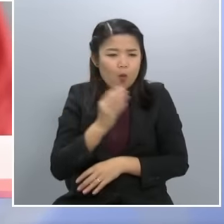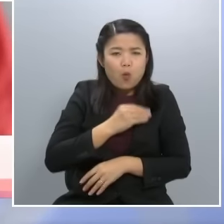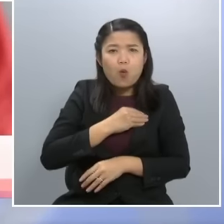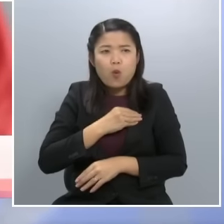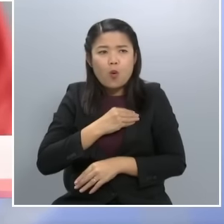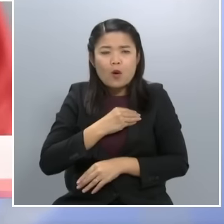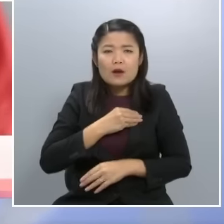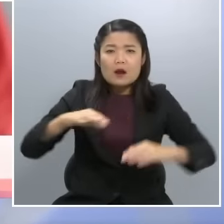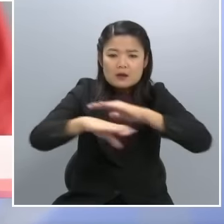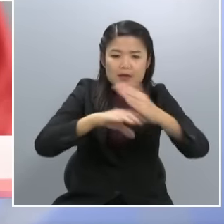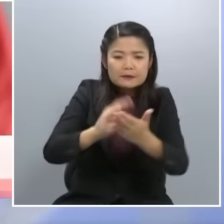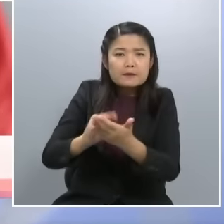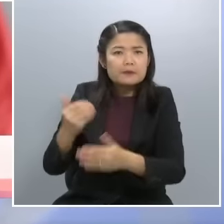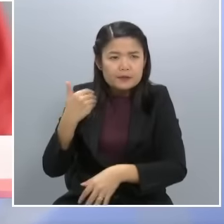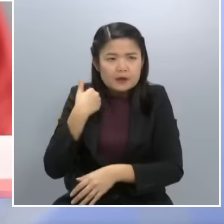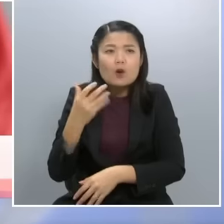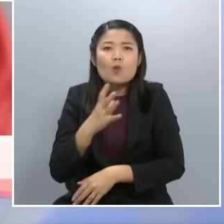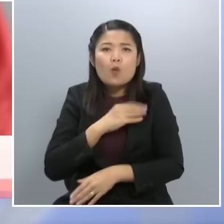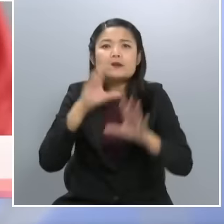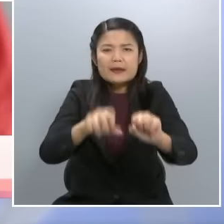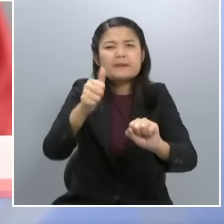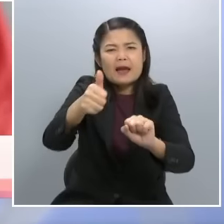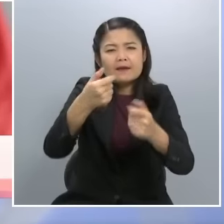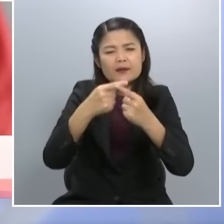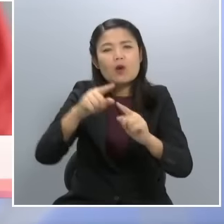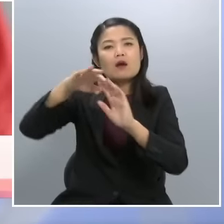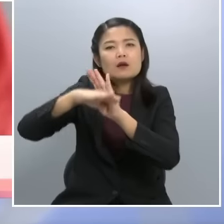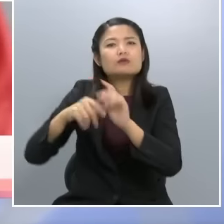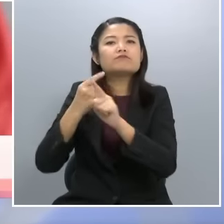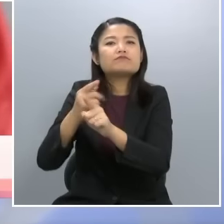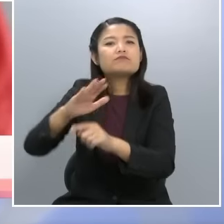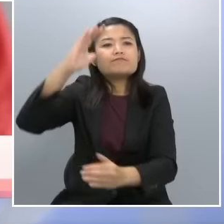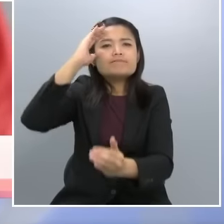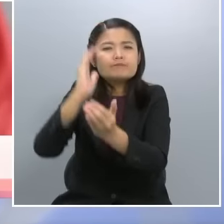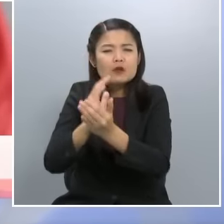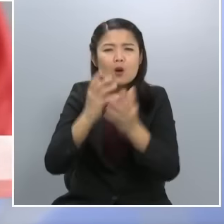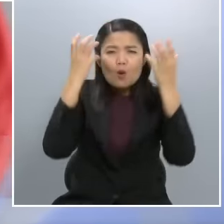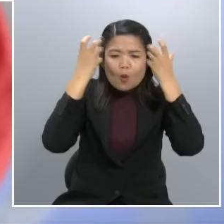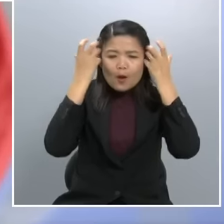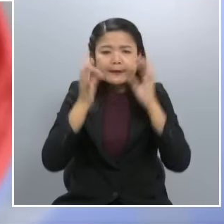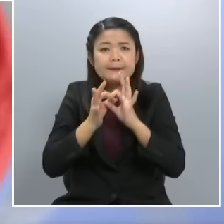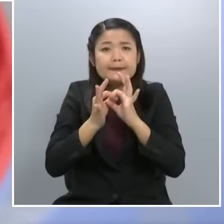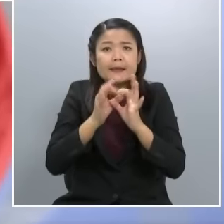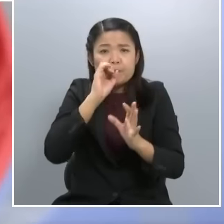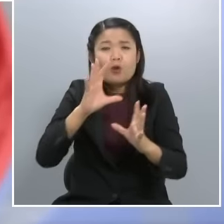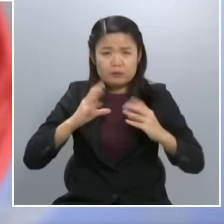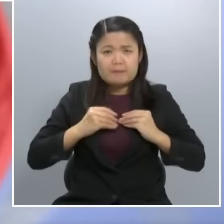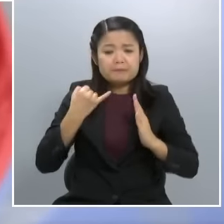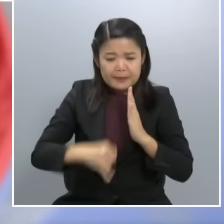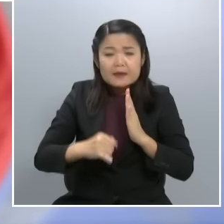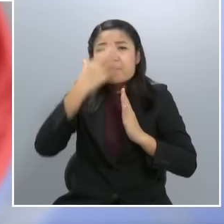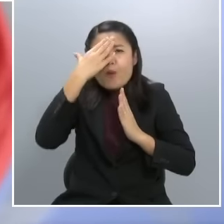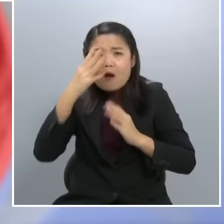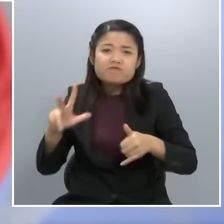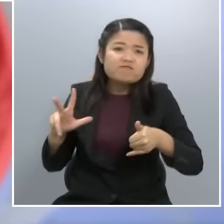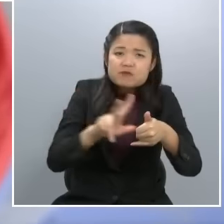พอมีหลักฐานอะไรอยู่บ้างก็คิดว่าเขาจะจัดได้เลยแต่ว่าเามันต้องไปตามกระบวนการตามกระบวนการเคคกังวลเหมือนกันครับแต่ก็ยอมรับแล้วก็เราก็ผิดเราทำร้ายร่างกายเค้า